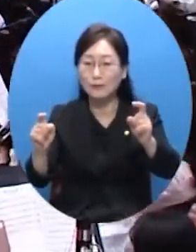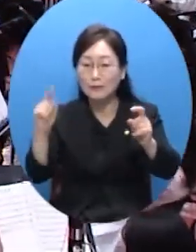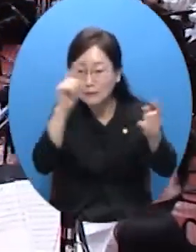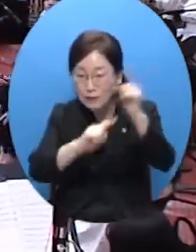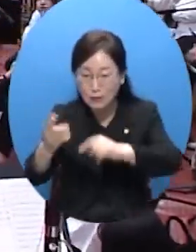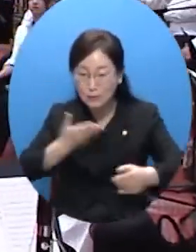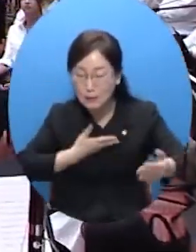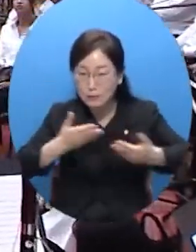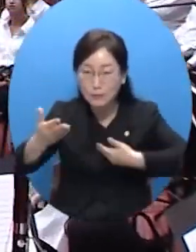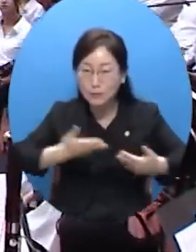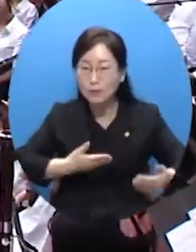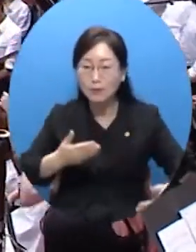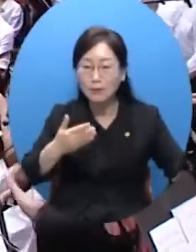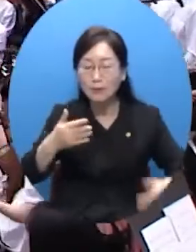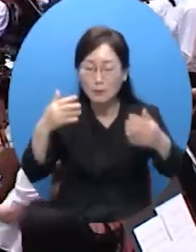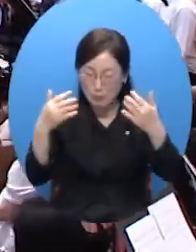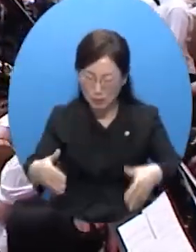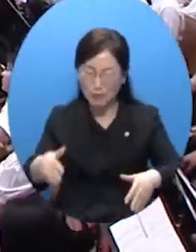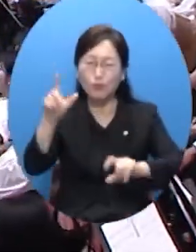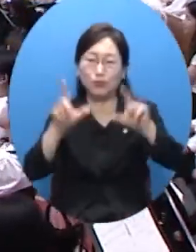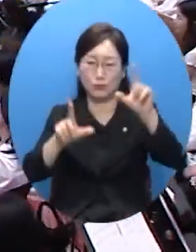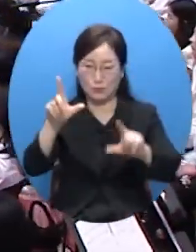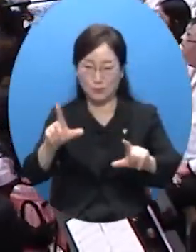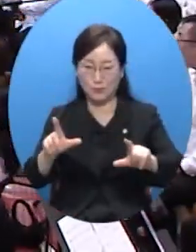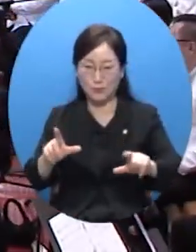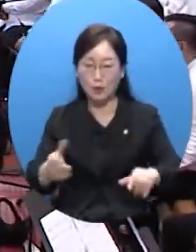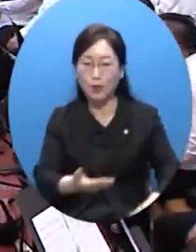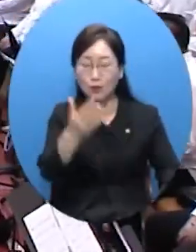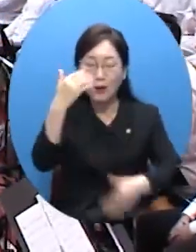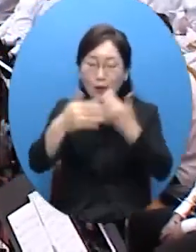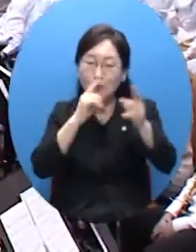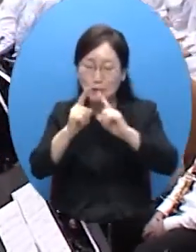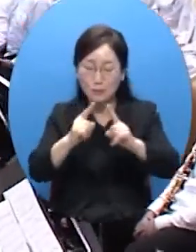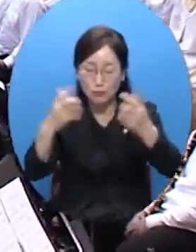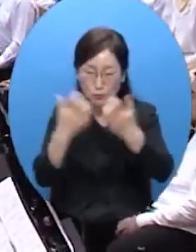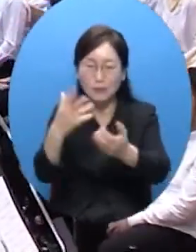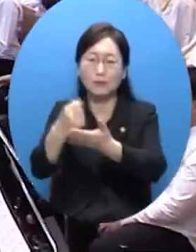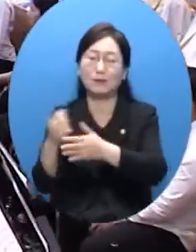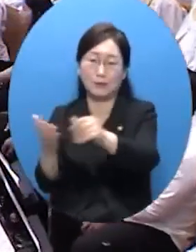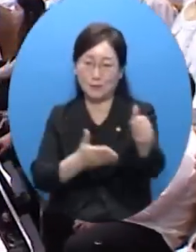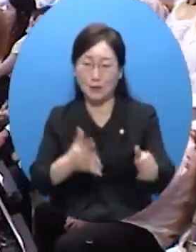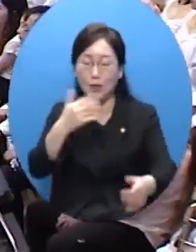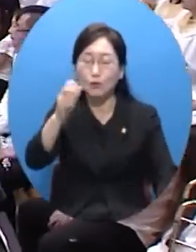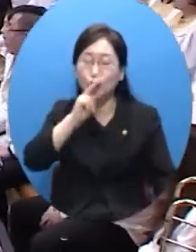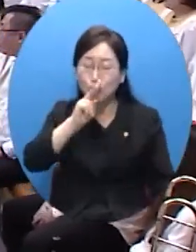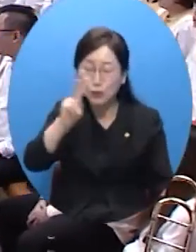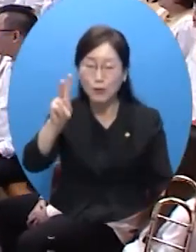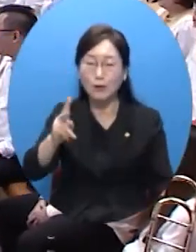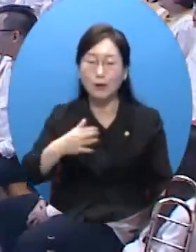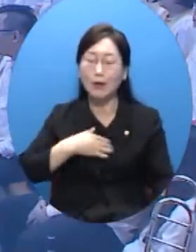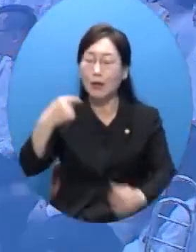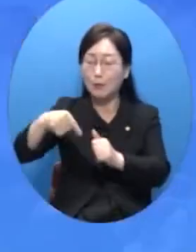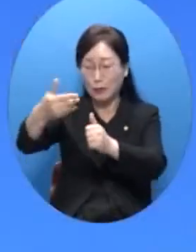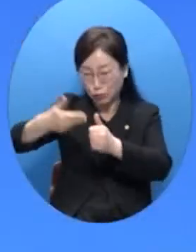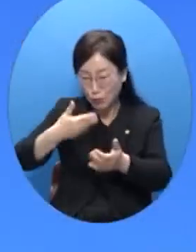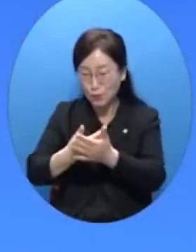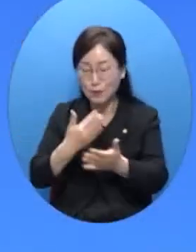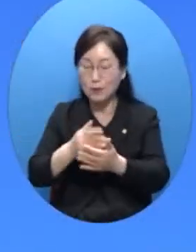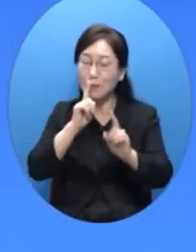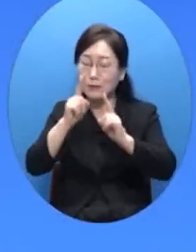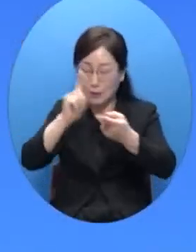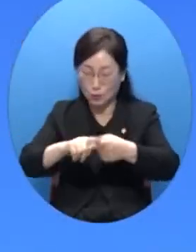상처받고 살아가는 우리 연약한 모습입니다. 여러분, 늘 말씀으로 충만하게 되길 바랍니다. 주님, 내게 말씀하여 주옵소서. 내가 이 말씀